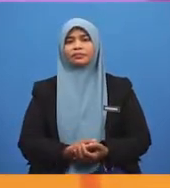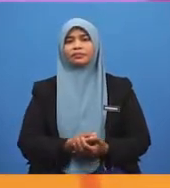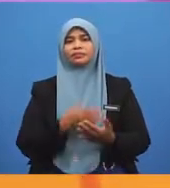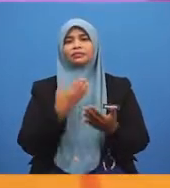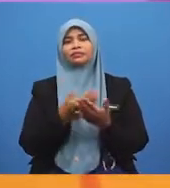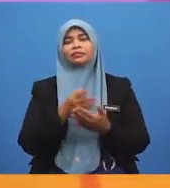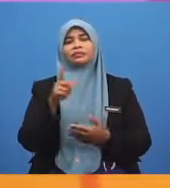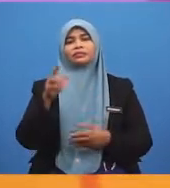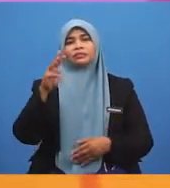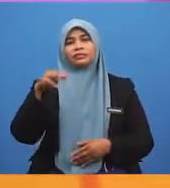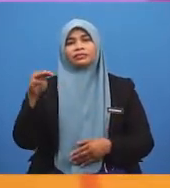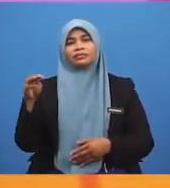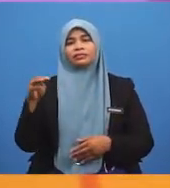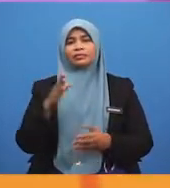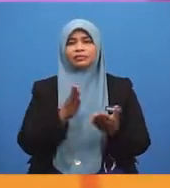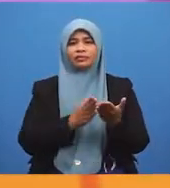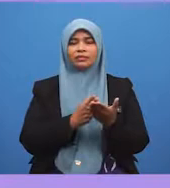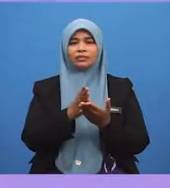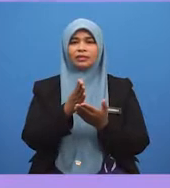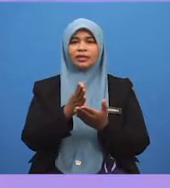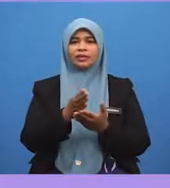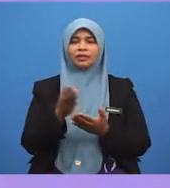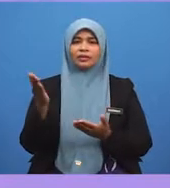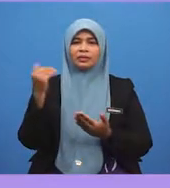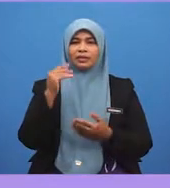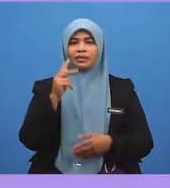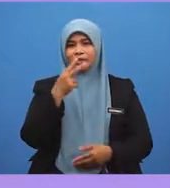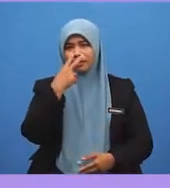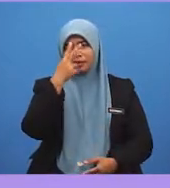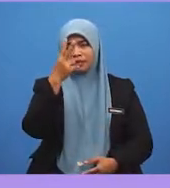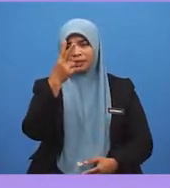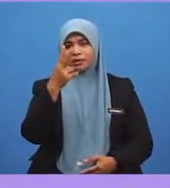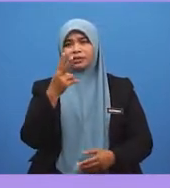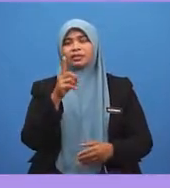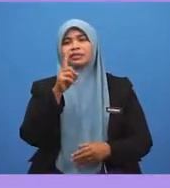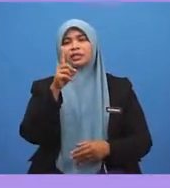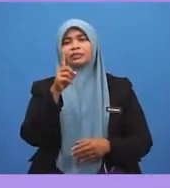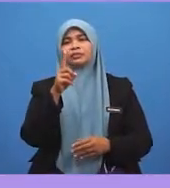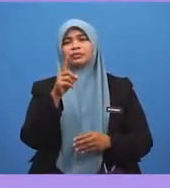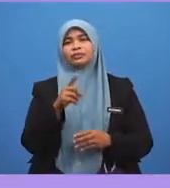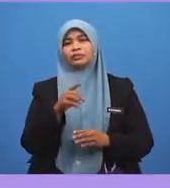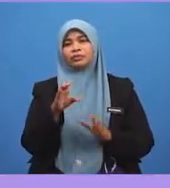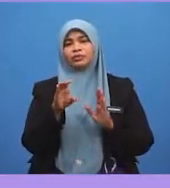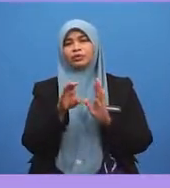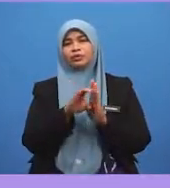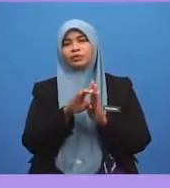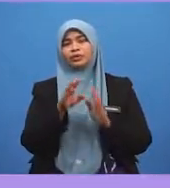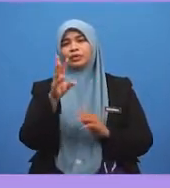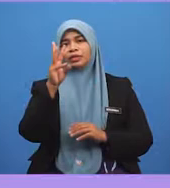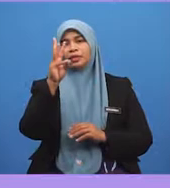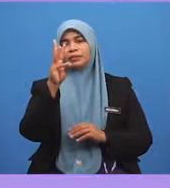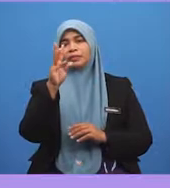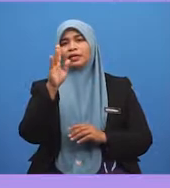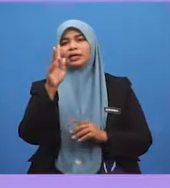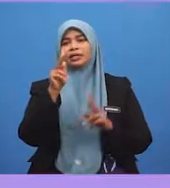Baiklah, murid-murid. Seterusnya, mari kita lihat pula satu persatu 6 kata